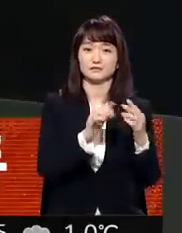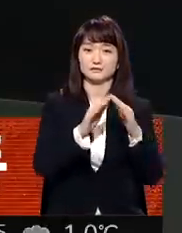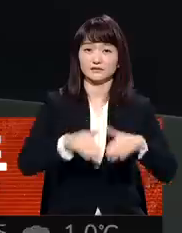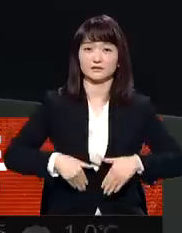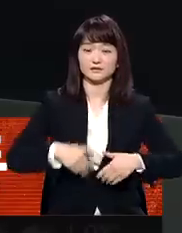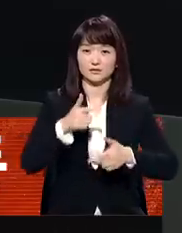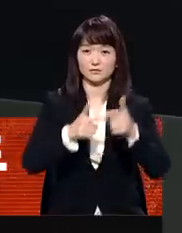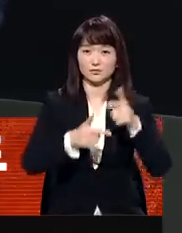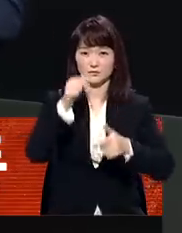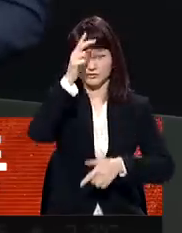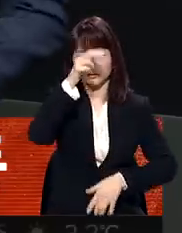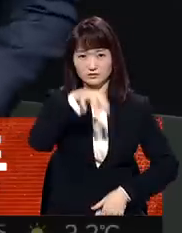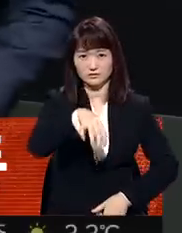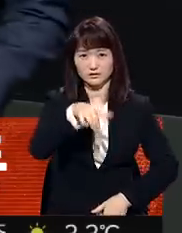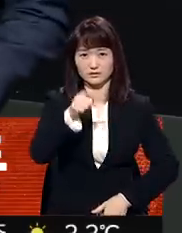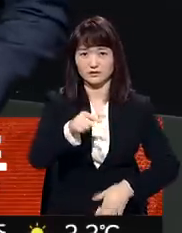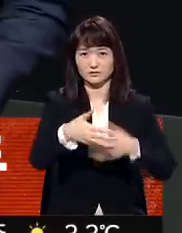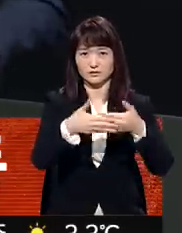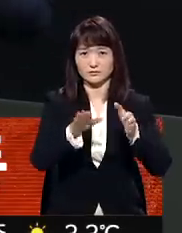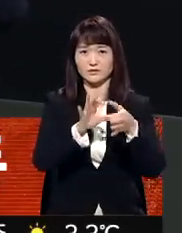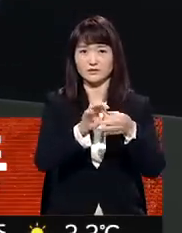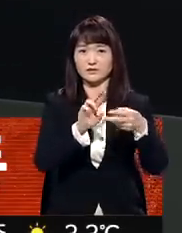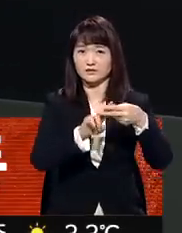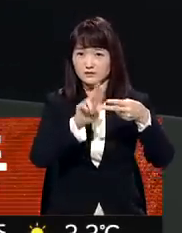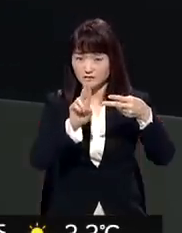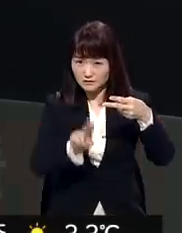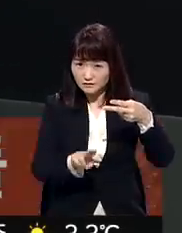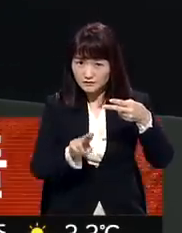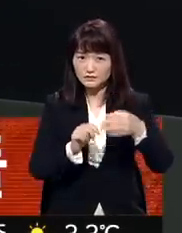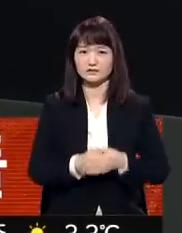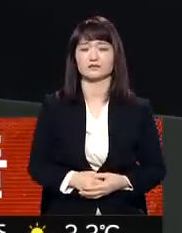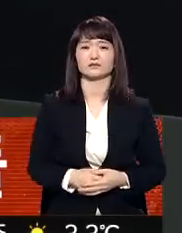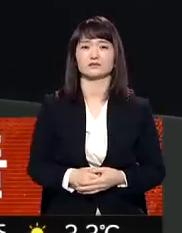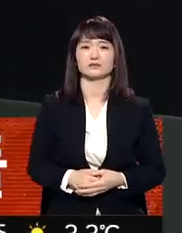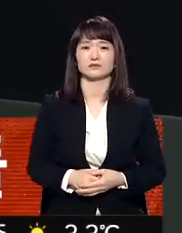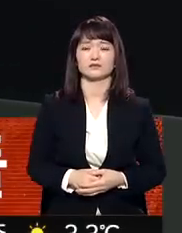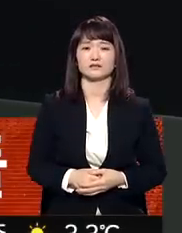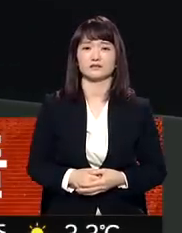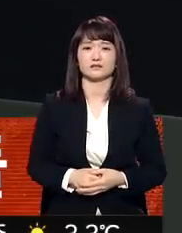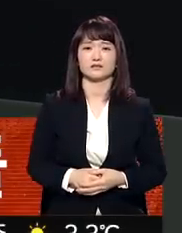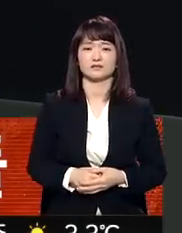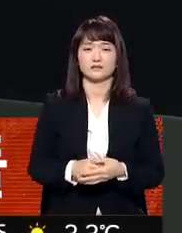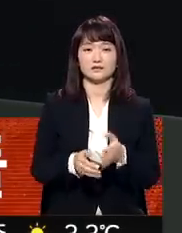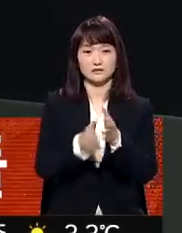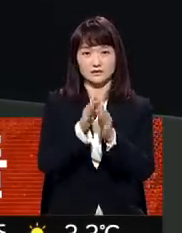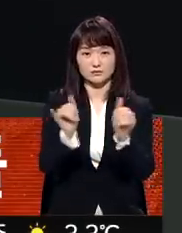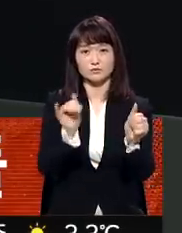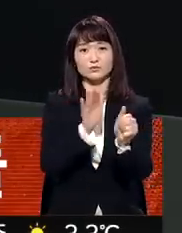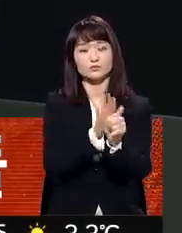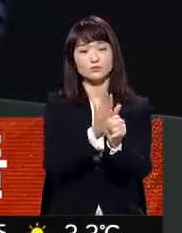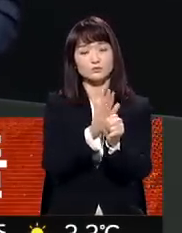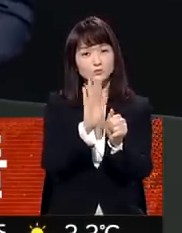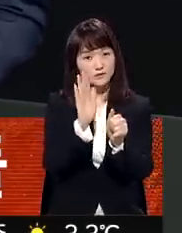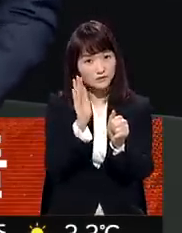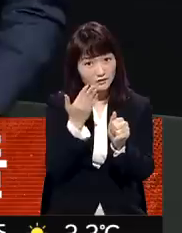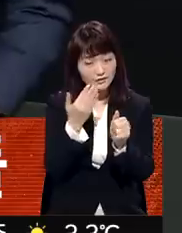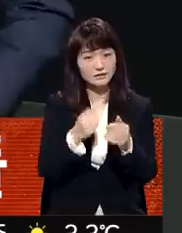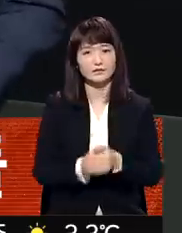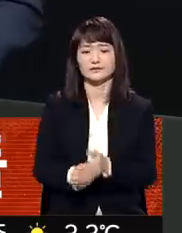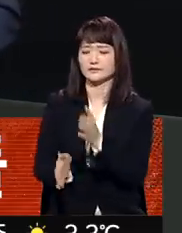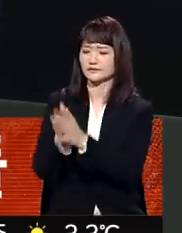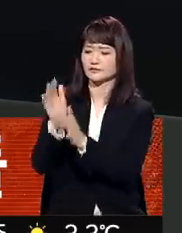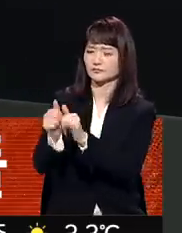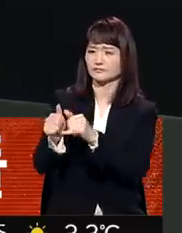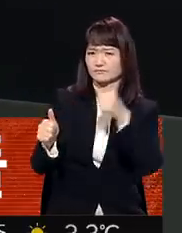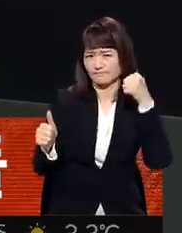목포경찰서 강력반 소속 형사들입니다 민중의 지팡이가 되렸더니 시민과 후배 경찰을 아주 지팡이로 패는이